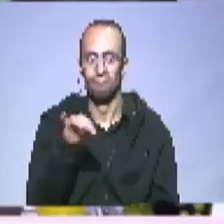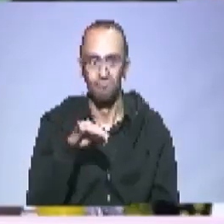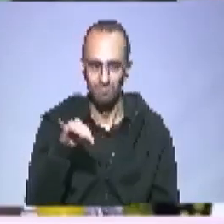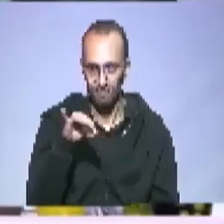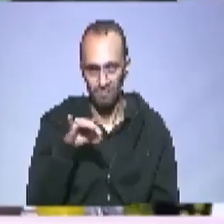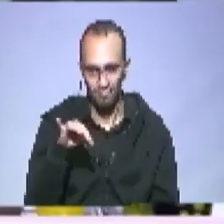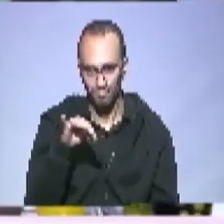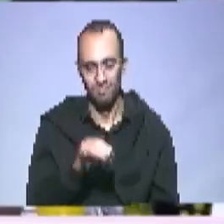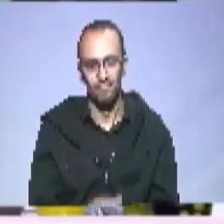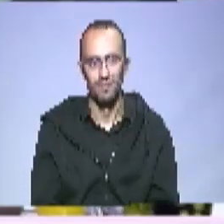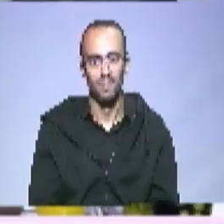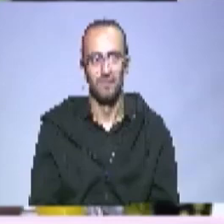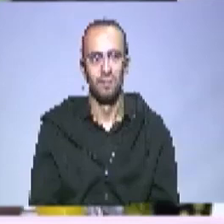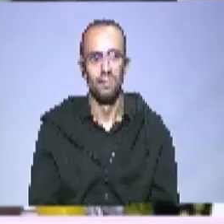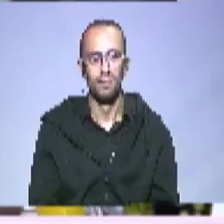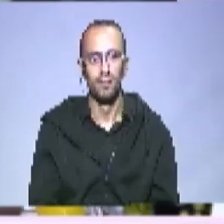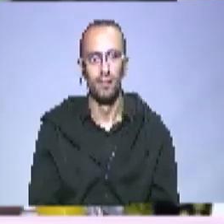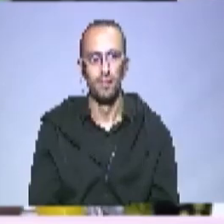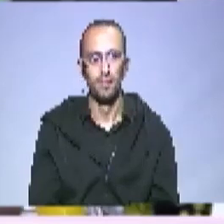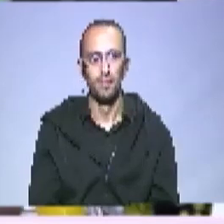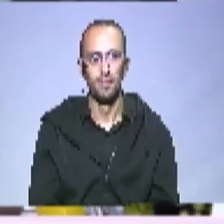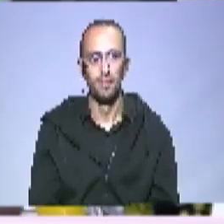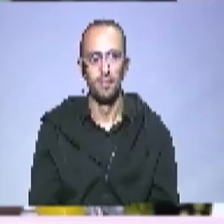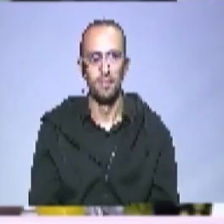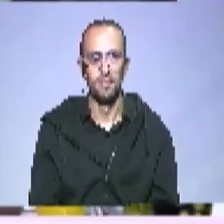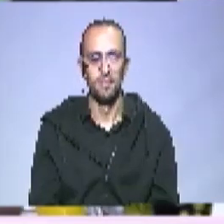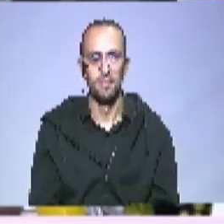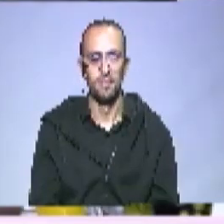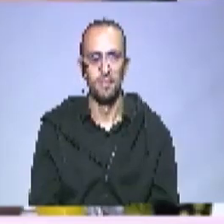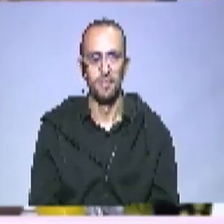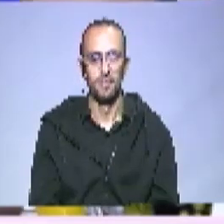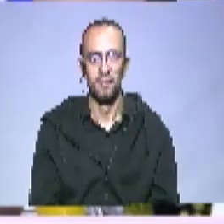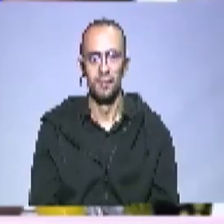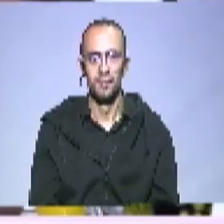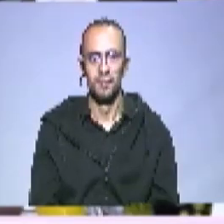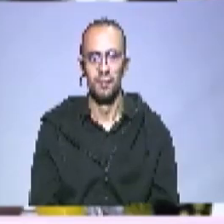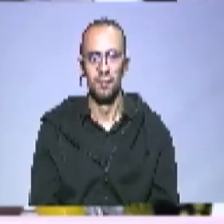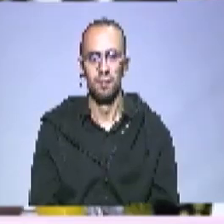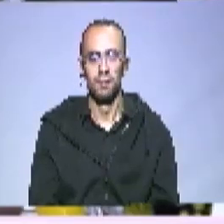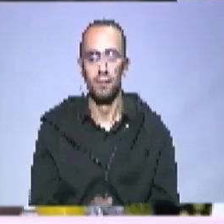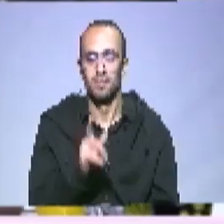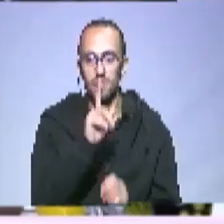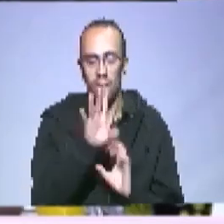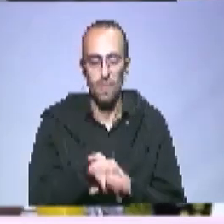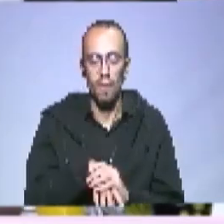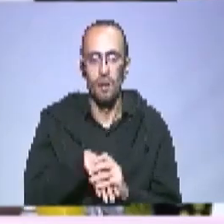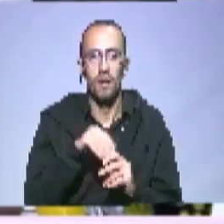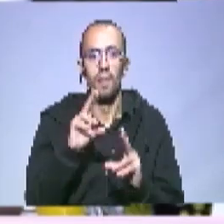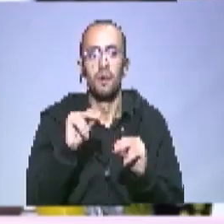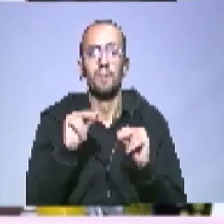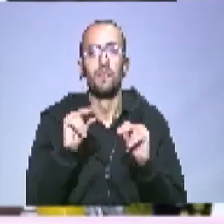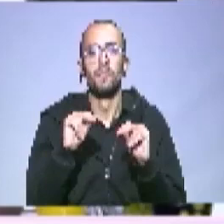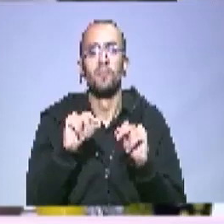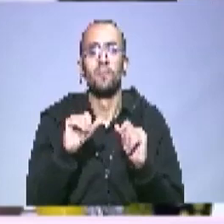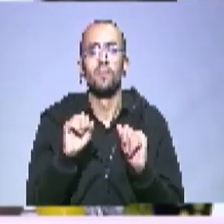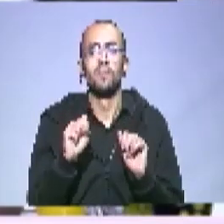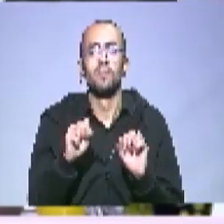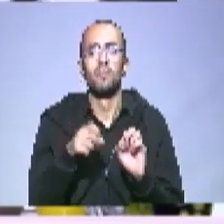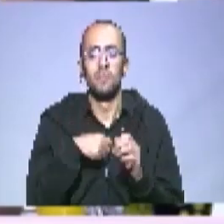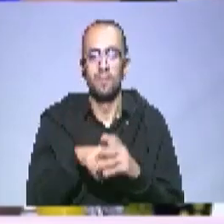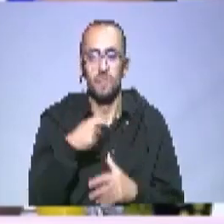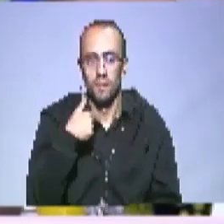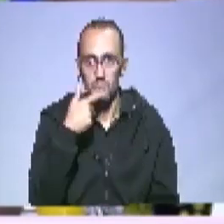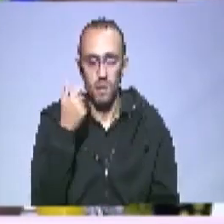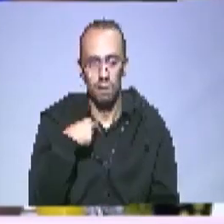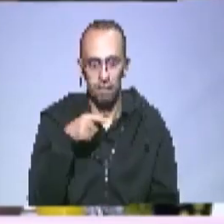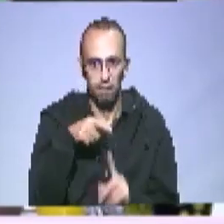ايه وريحتها باينه يعني. قلنا اللحمه رائعه جدا على فكره، ومن الاكلات اللي انا بحب ان هي